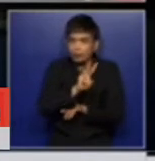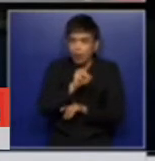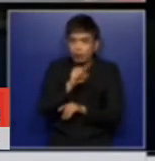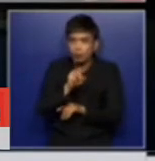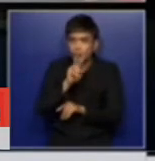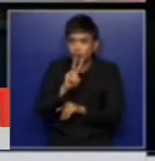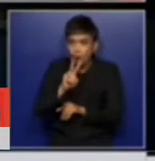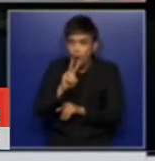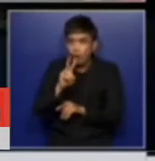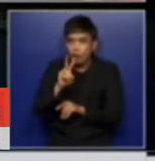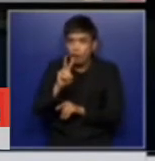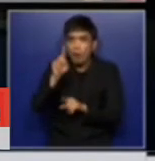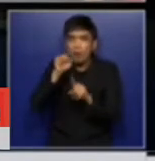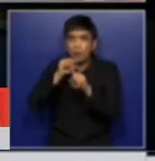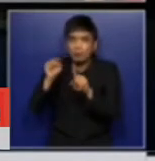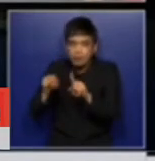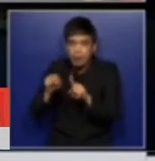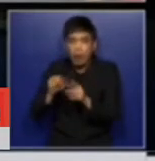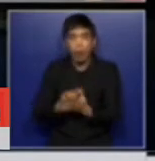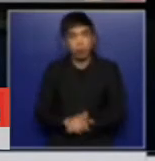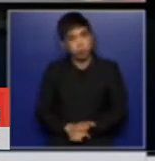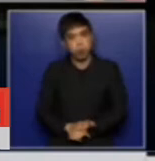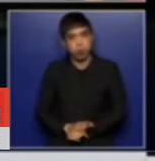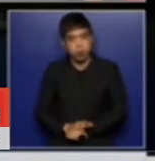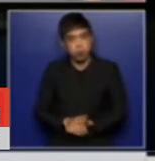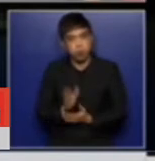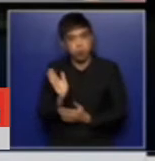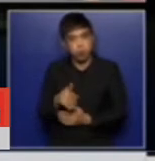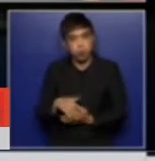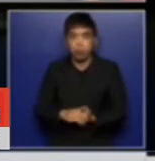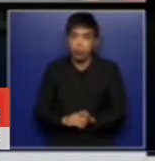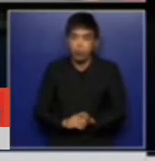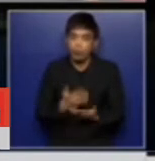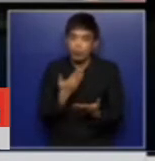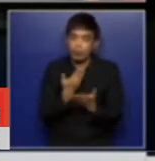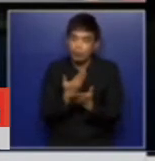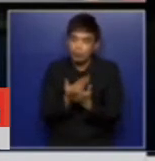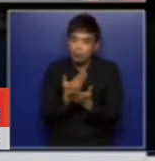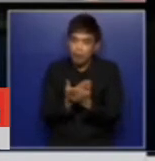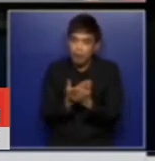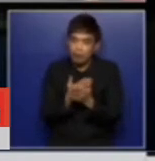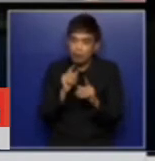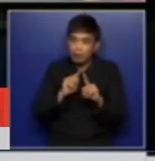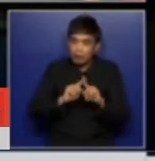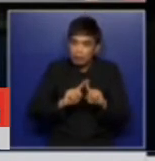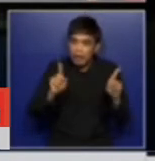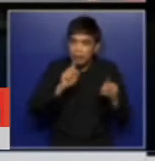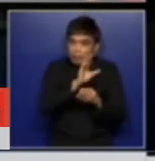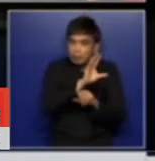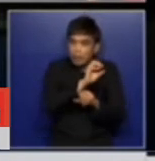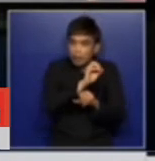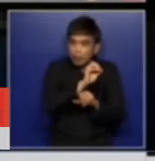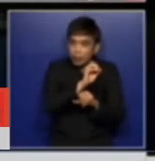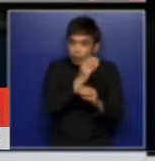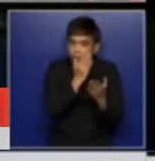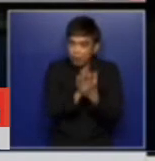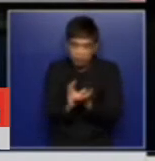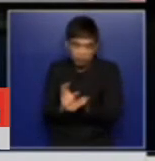าตรงข้ามครับกับสัดส่วนการลงทุนปี50เนี่ยนะครับมีงบลง